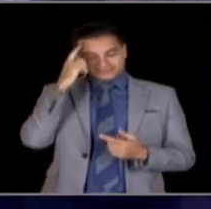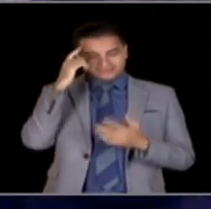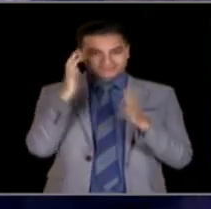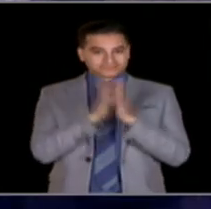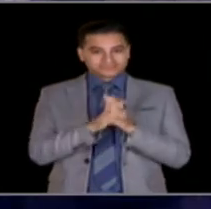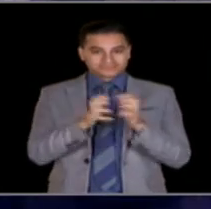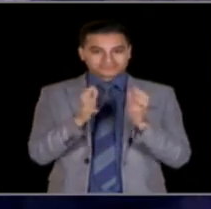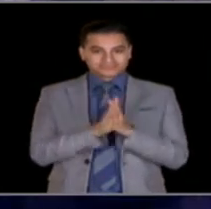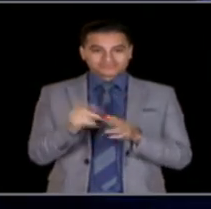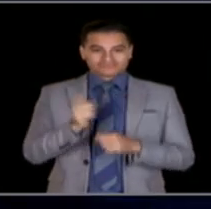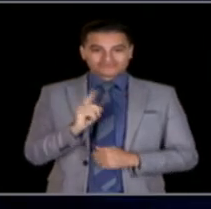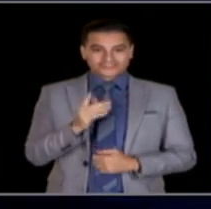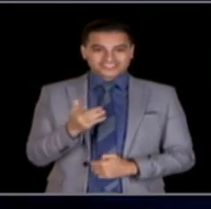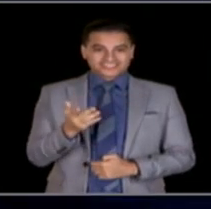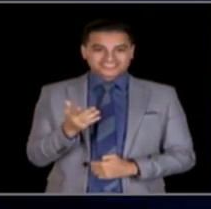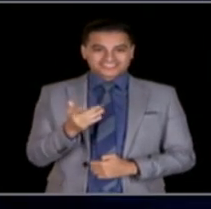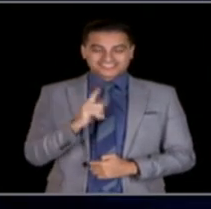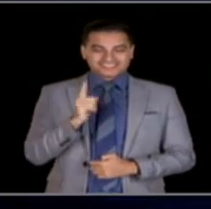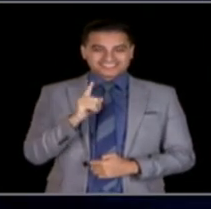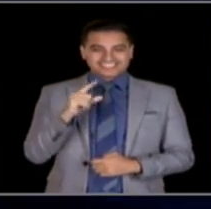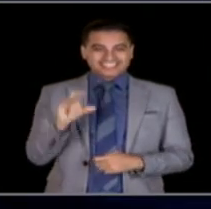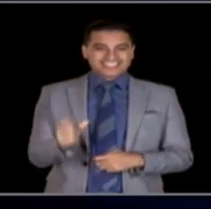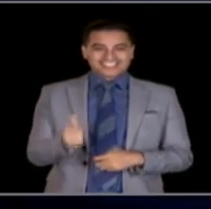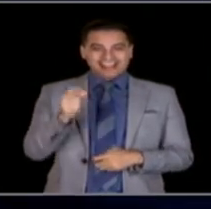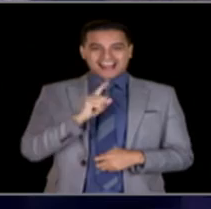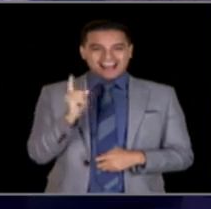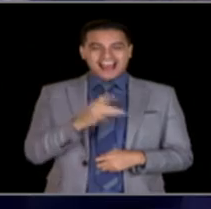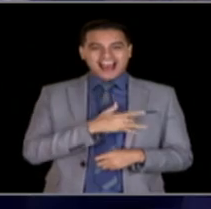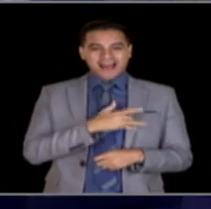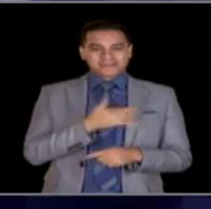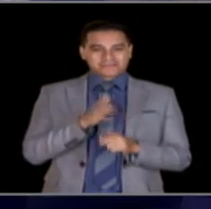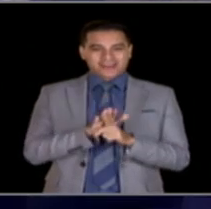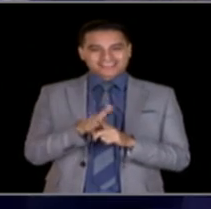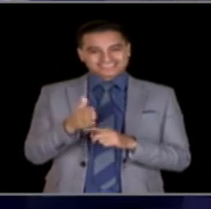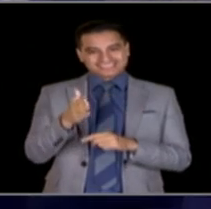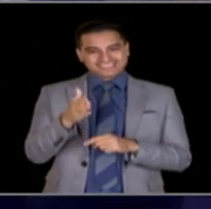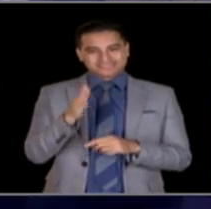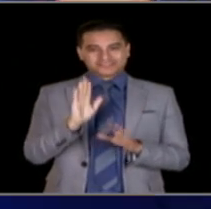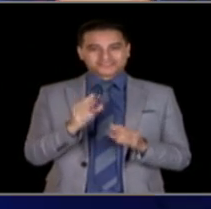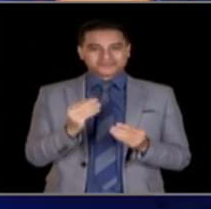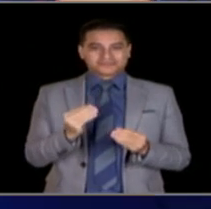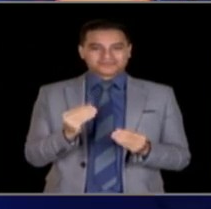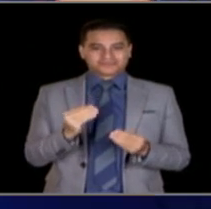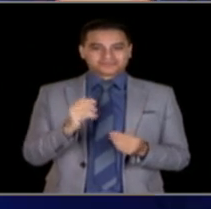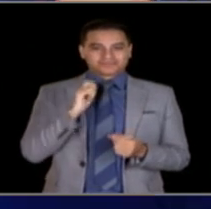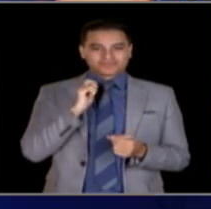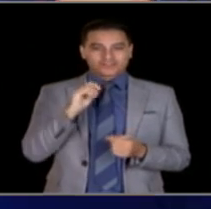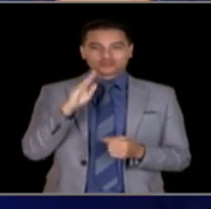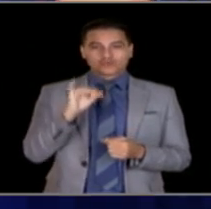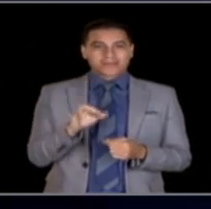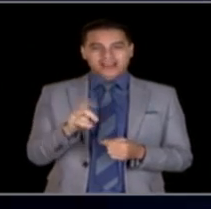انهيار. انهيار، معلش يا دي، قلبي معاكي، قلبي معاكي، معلش.